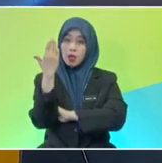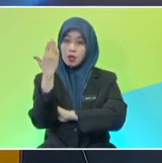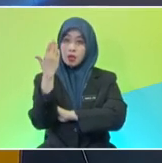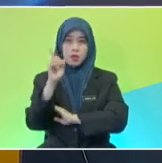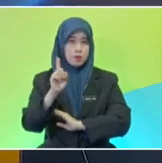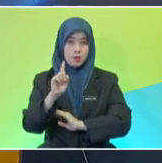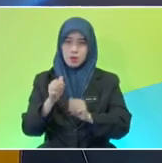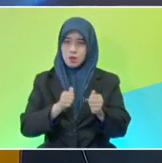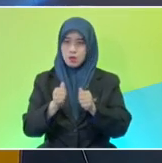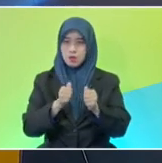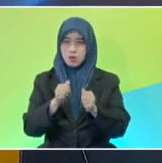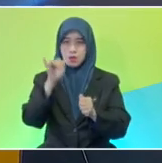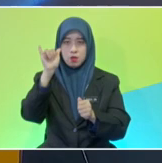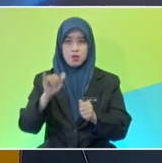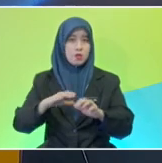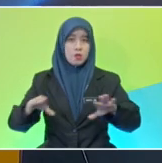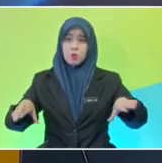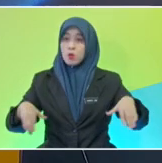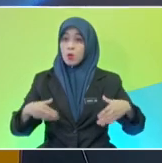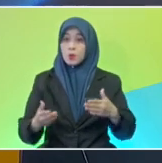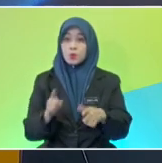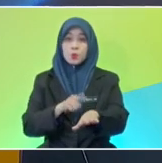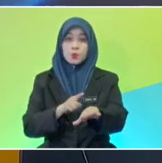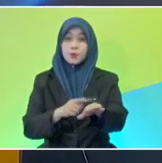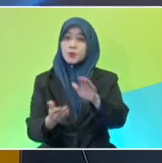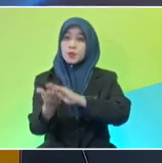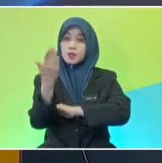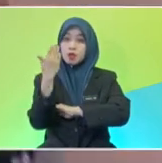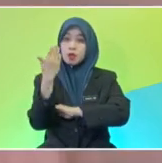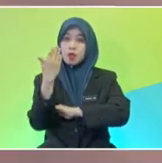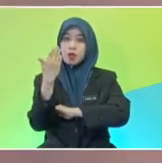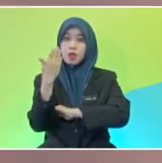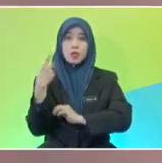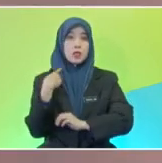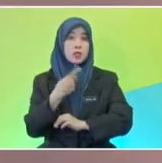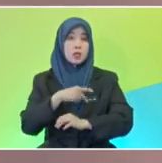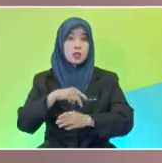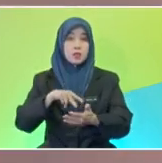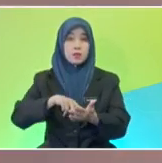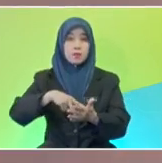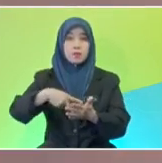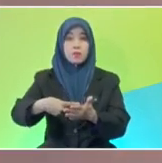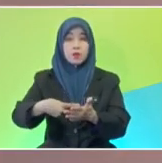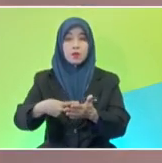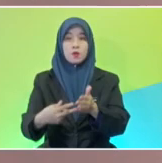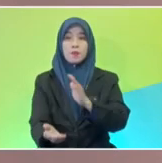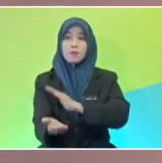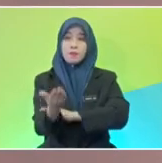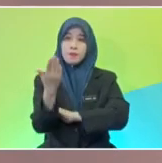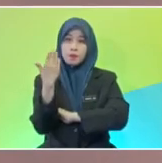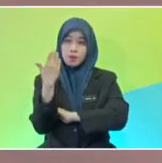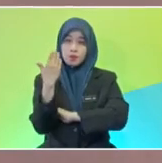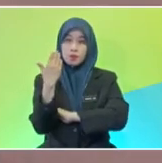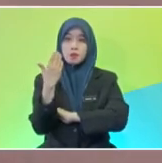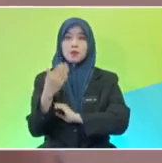aktiviti yang kita buat pagi. Waktu pagi. Ini dia cikgu. Ya, kita bangun pagi.